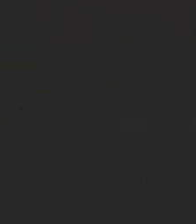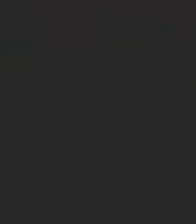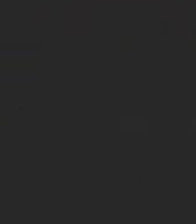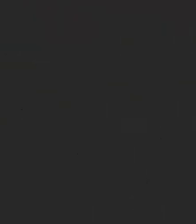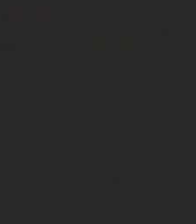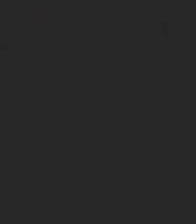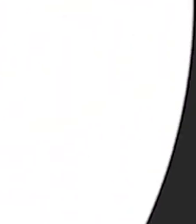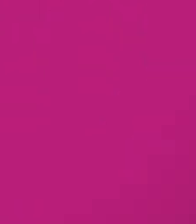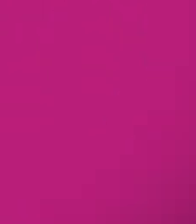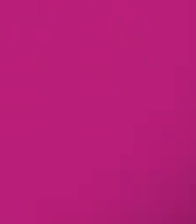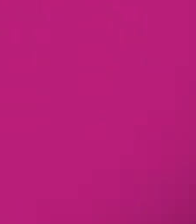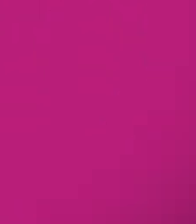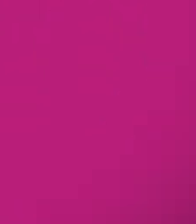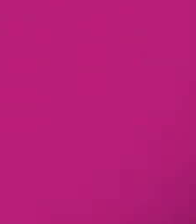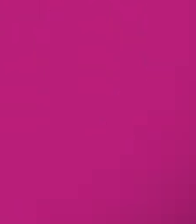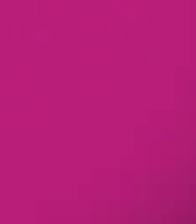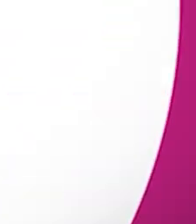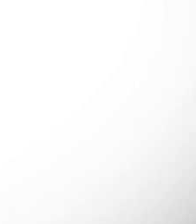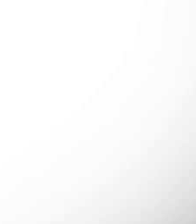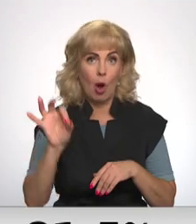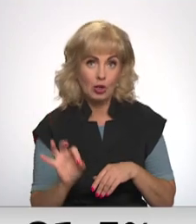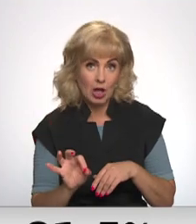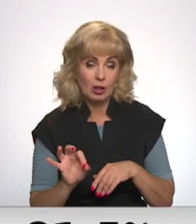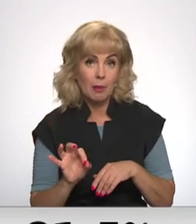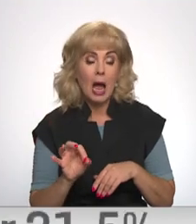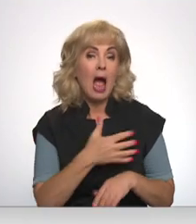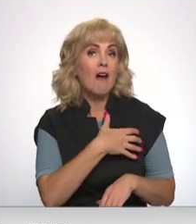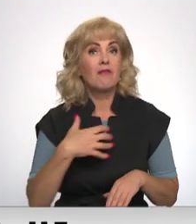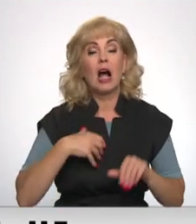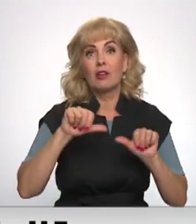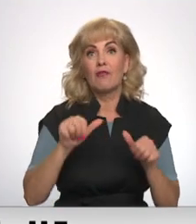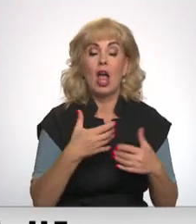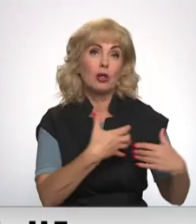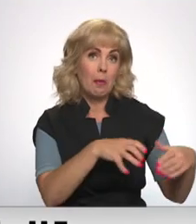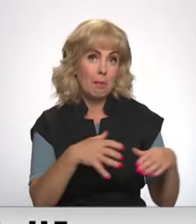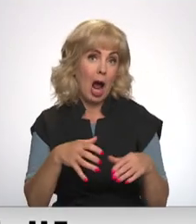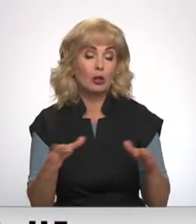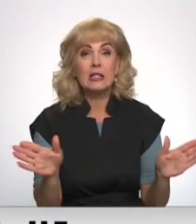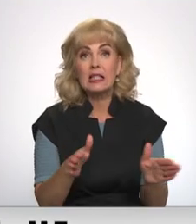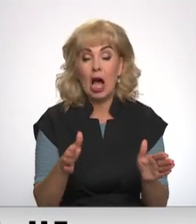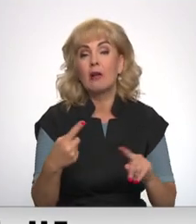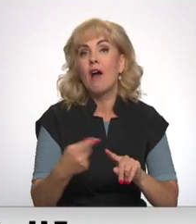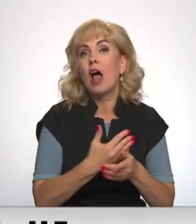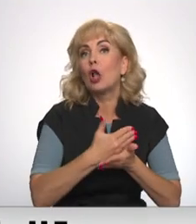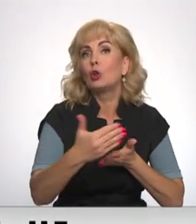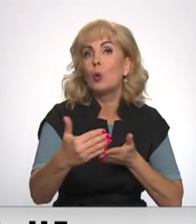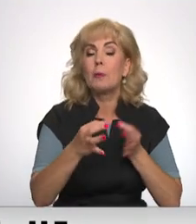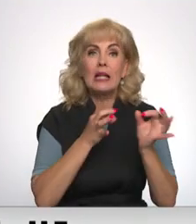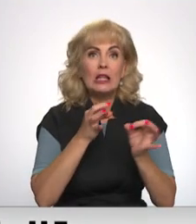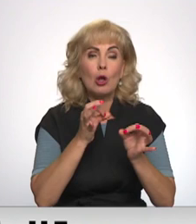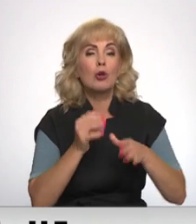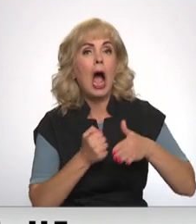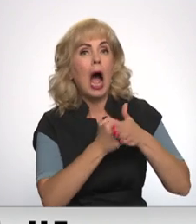Re, viss ēters ir te! Valdību veidojošo partiju sanāksmē šobrīd vēl turpinās diskusijas par